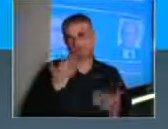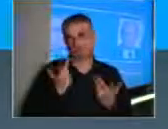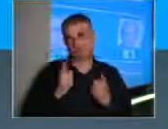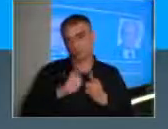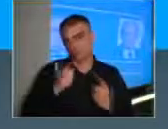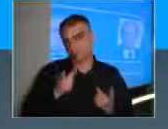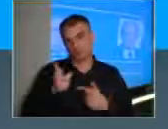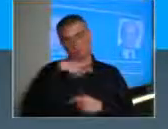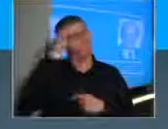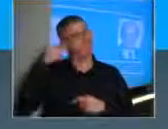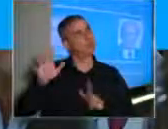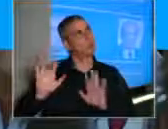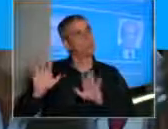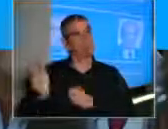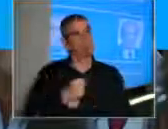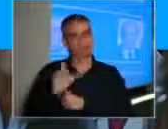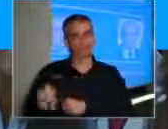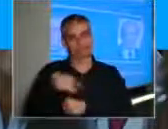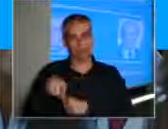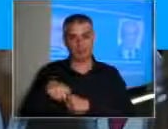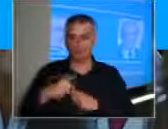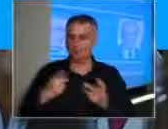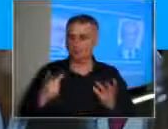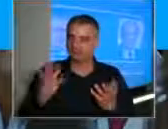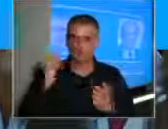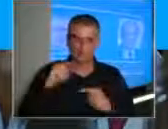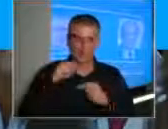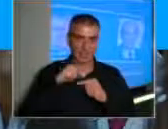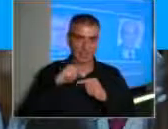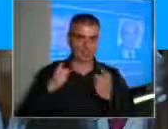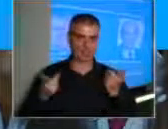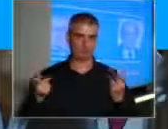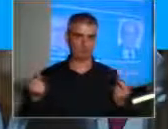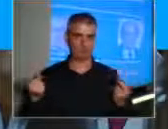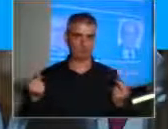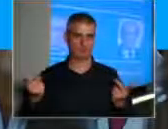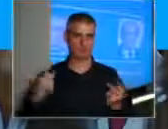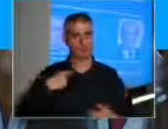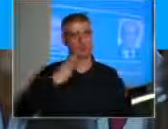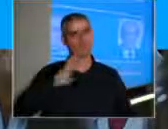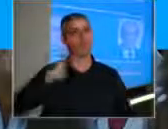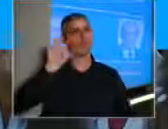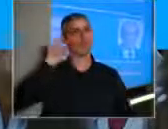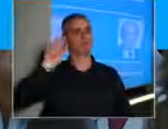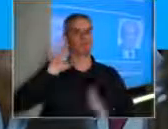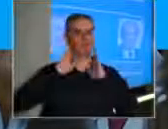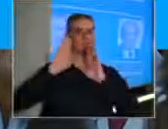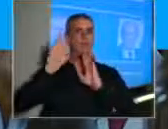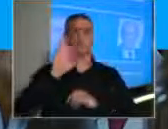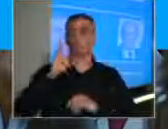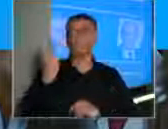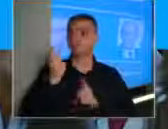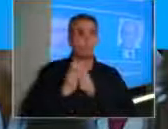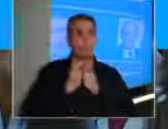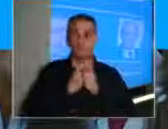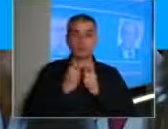אולי. זה מה שמוזר, כי זה היה אמור להיות להם לחיוב, כלומר להיות מחויבים לנתניהו. וצריך לומר, שתי המפלגות